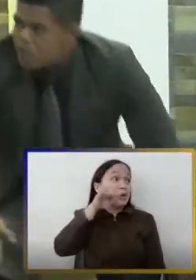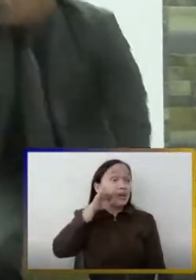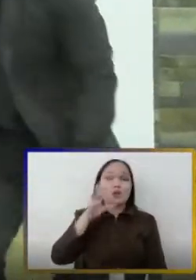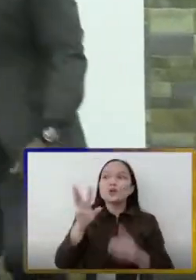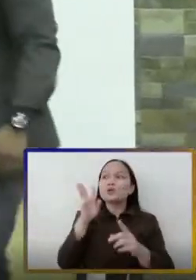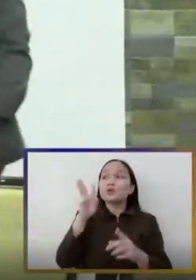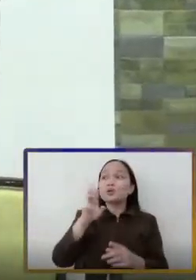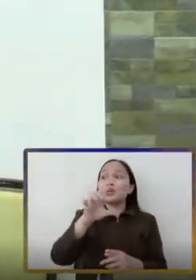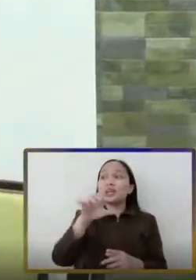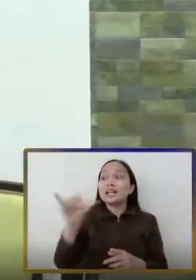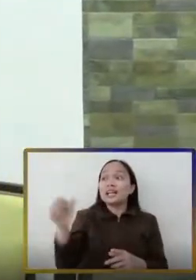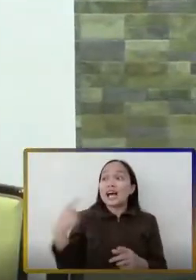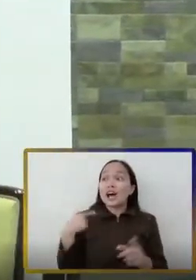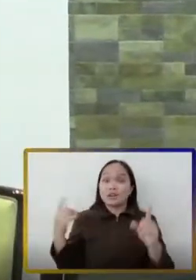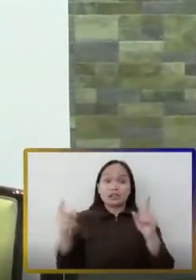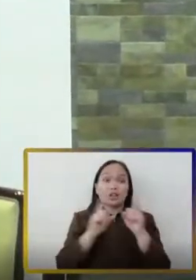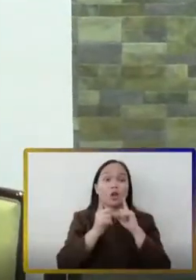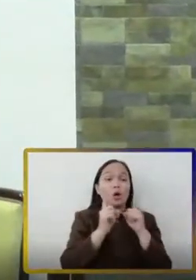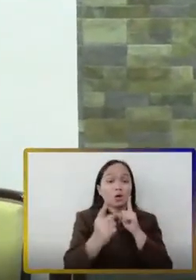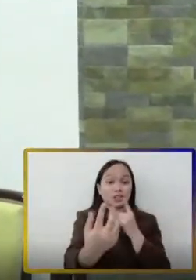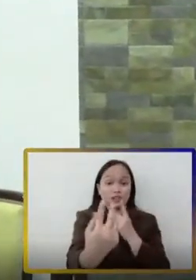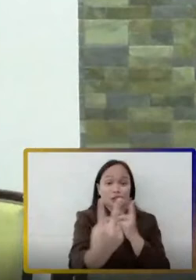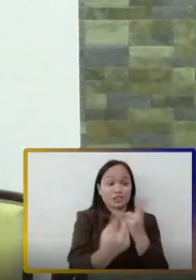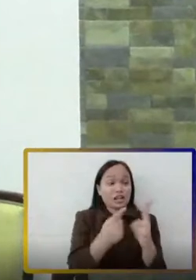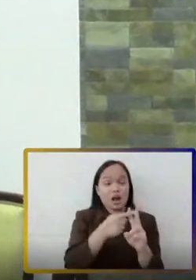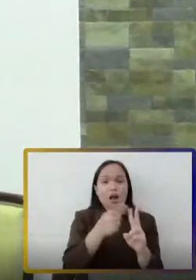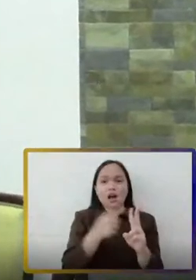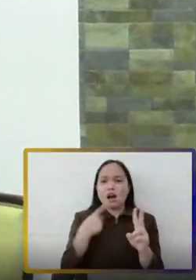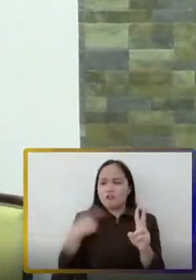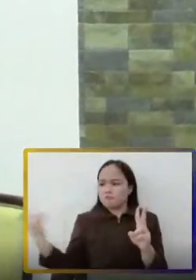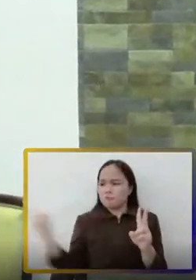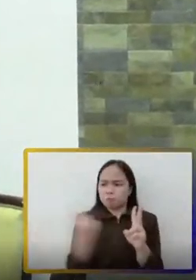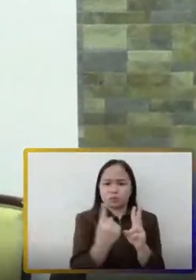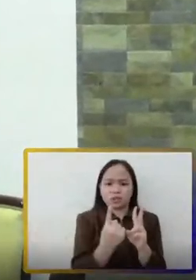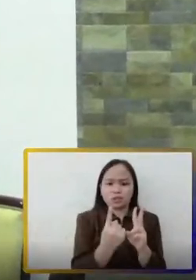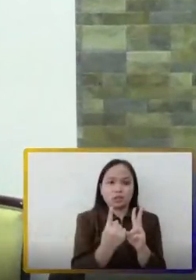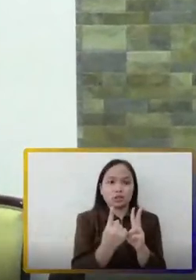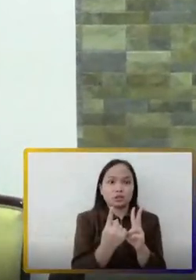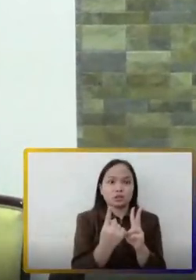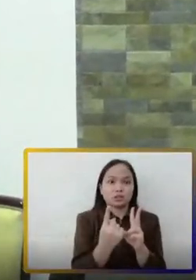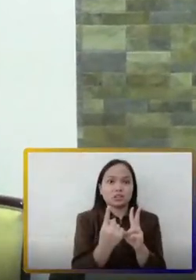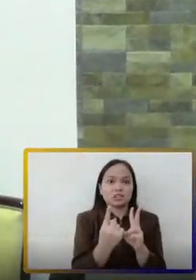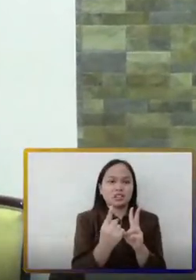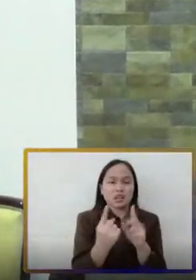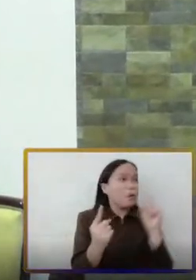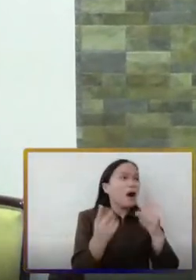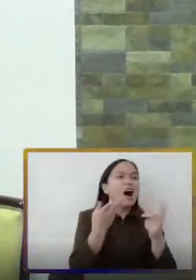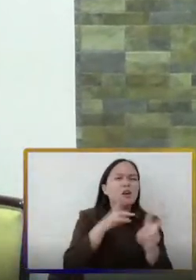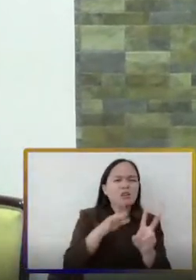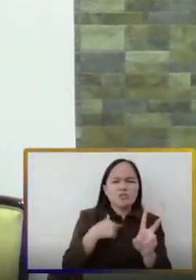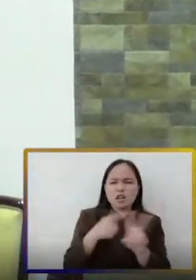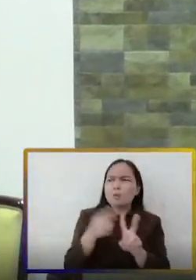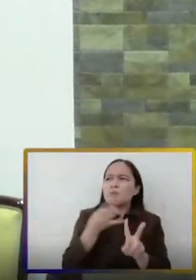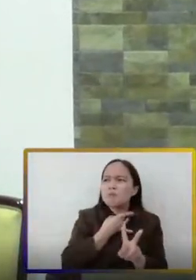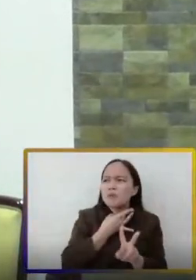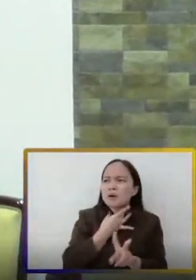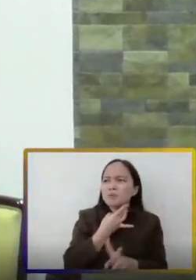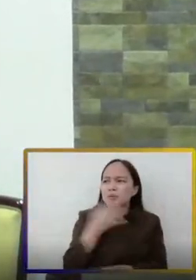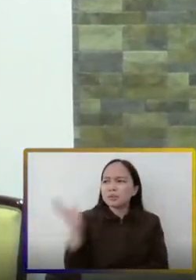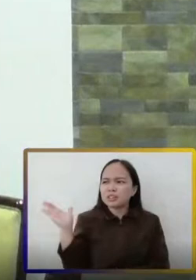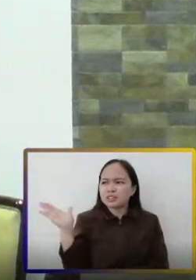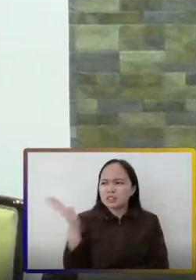Hill. Bigla siya pumasok. Ano masasabi nyo ngayon? Bastos to. Kita mo nang kausap ko to, bigla kang pupunta rito.